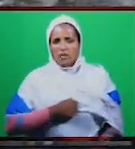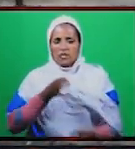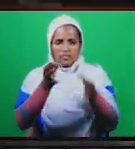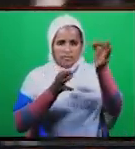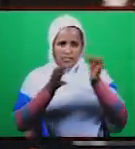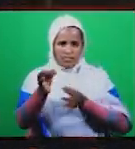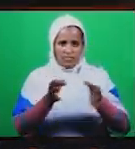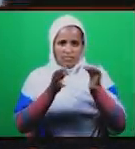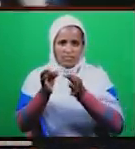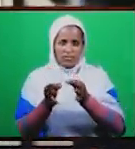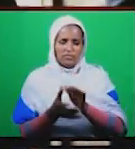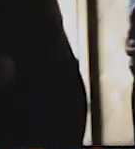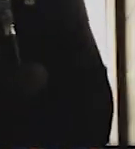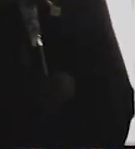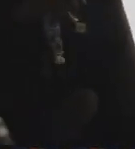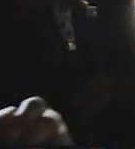ሐዘናቸውንም ገልጸዋል